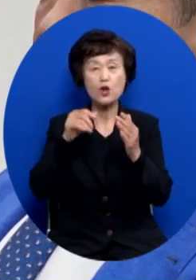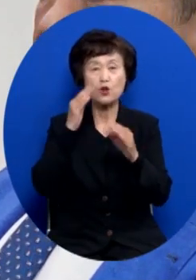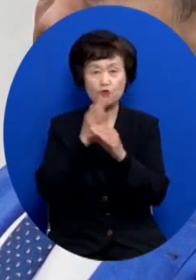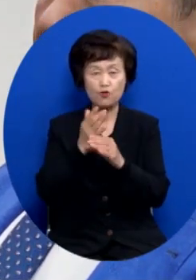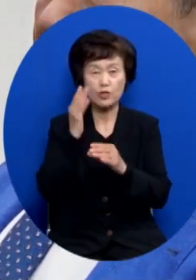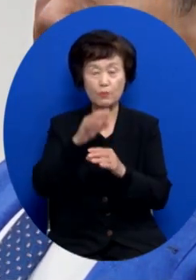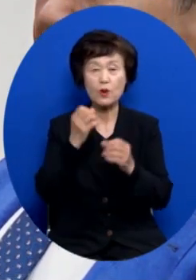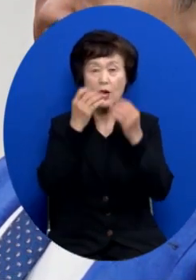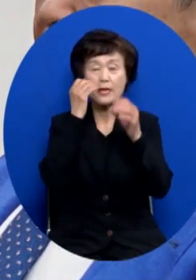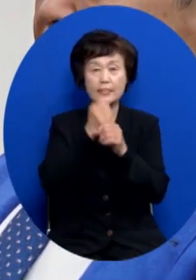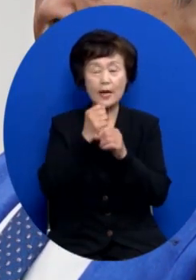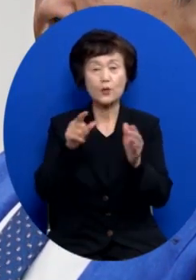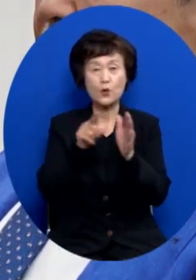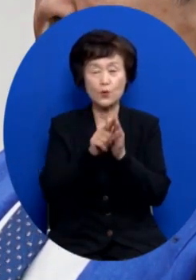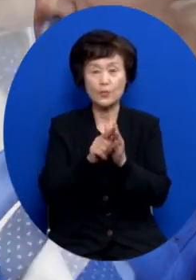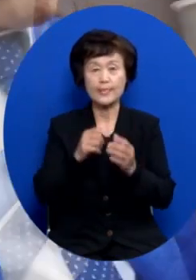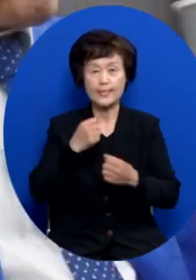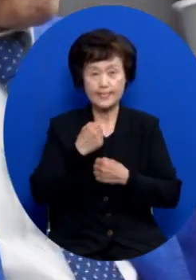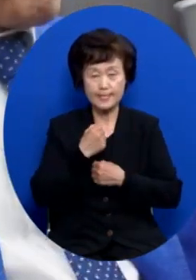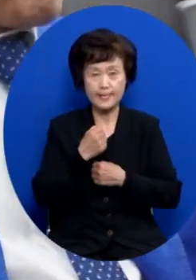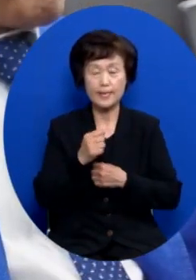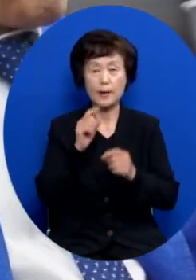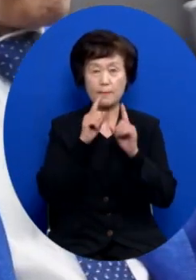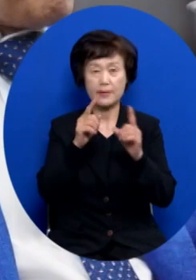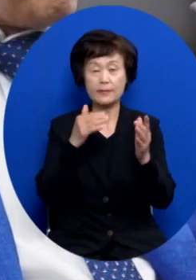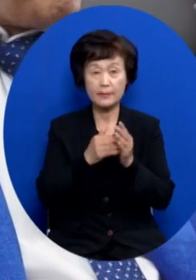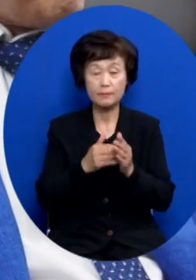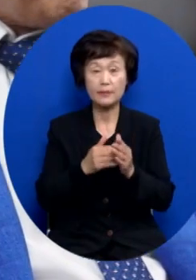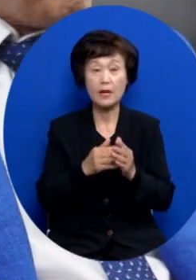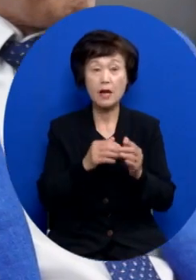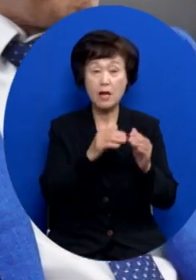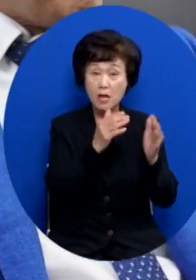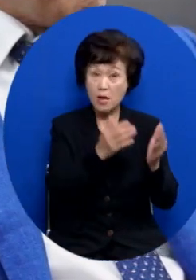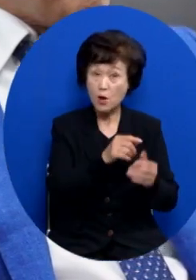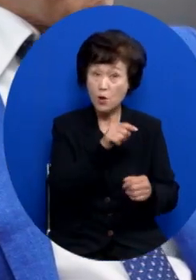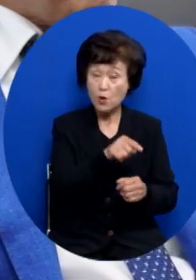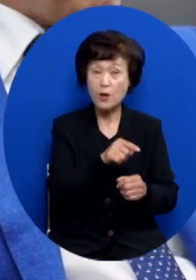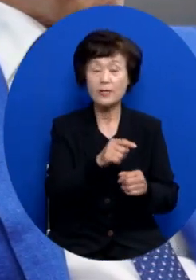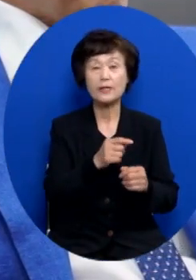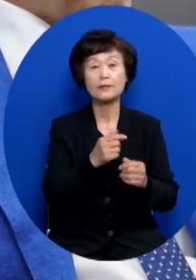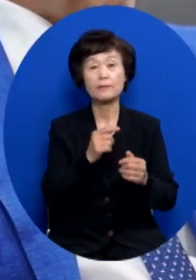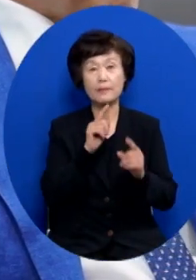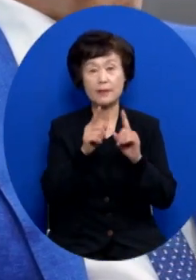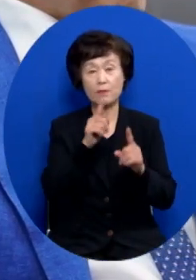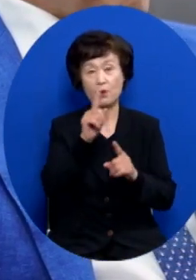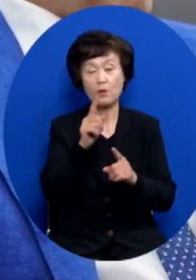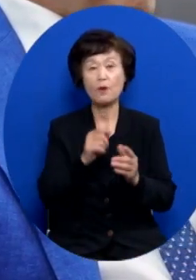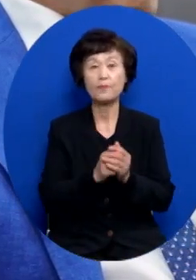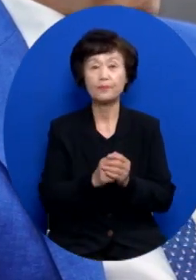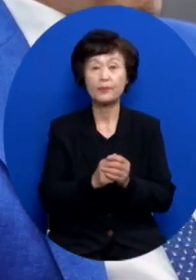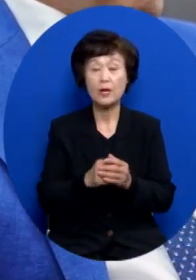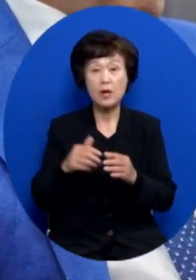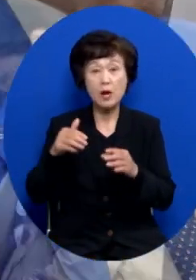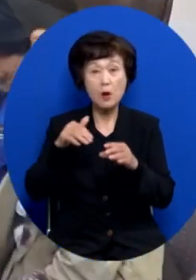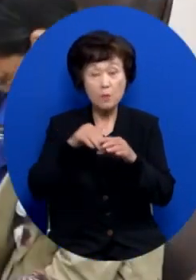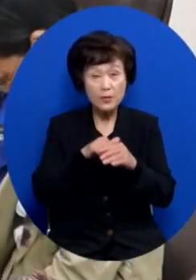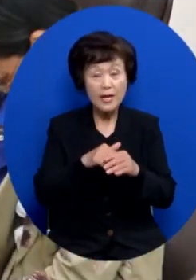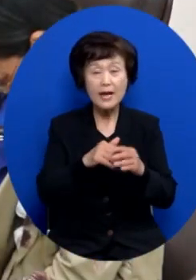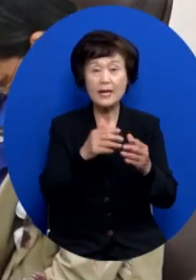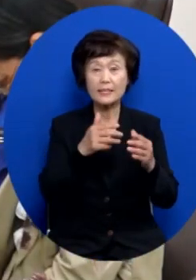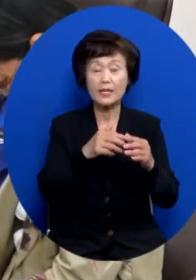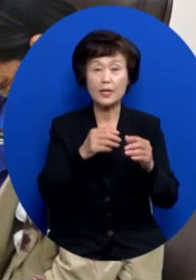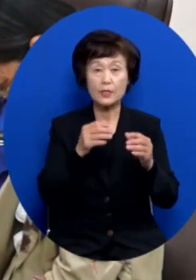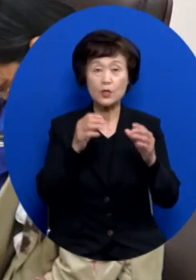지켜나가야 한다고 강조했습니다. 이어 창조과학회장인 인하대 이경호 교수는 유나이티드 문화재단을 비롯한